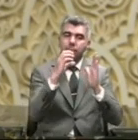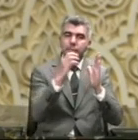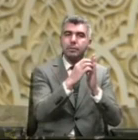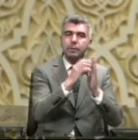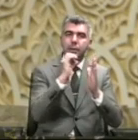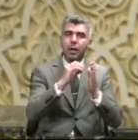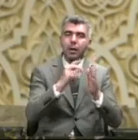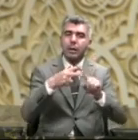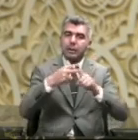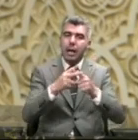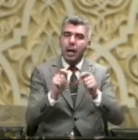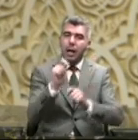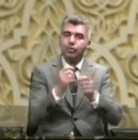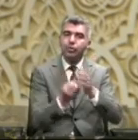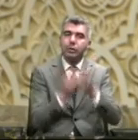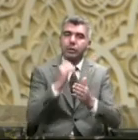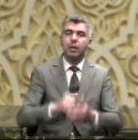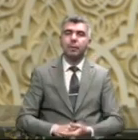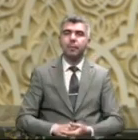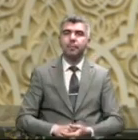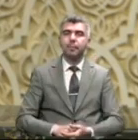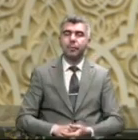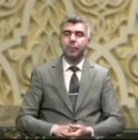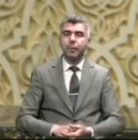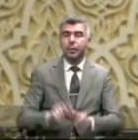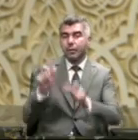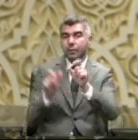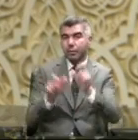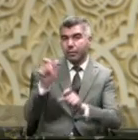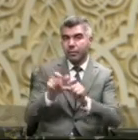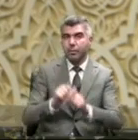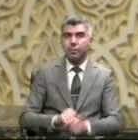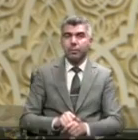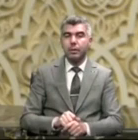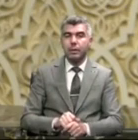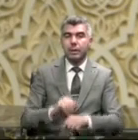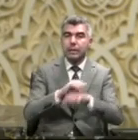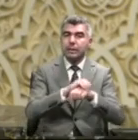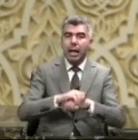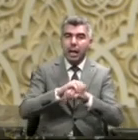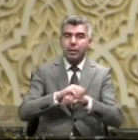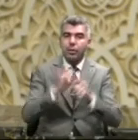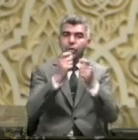للنموذج الصناعي الجديد والكلمه لاحد افراد فريق الاتحاد العام لمقاوله المغرب